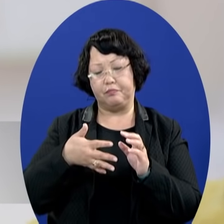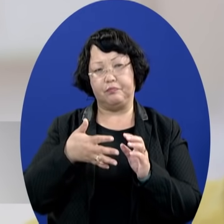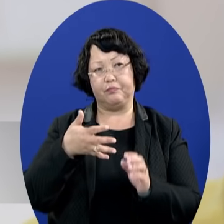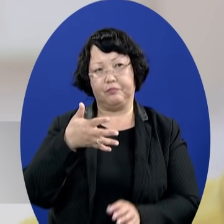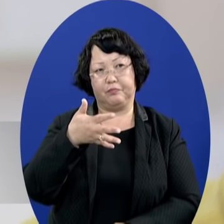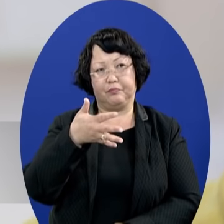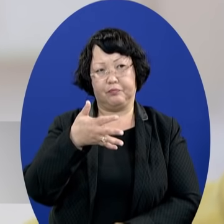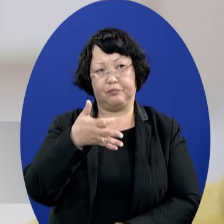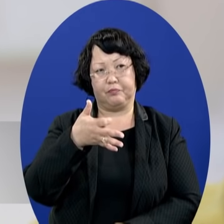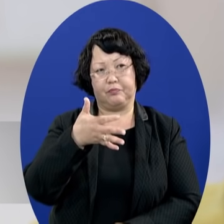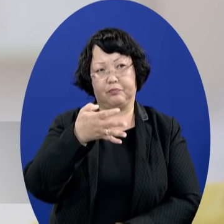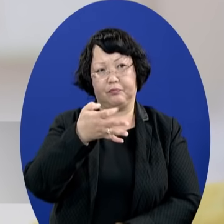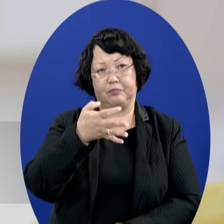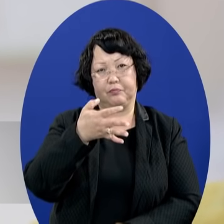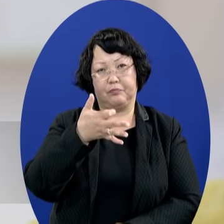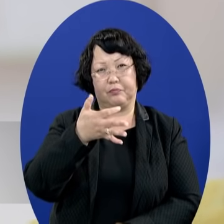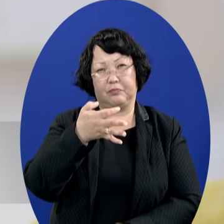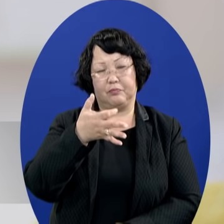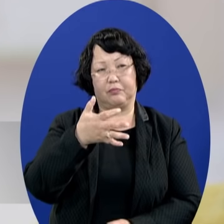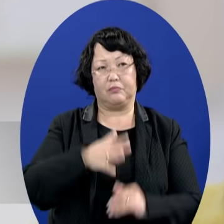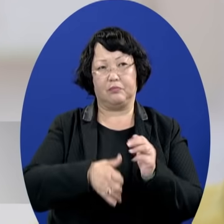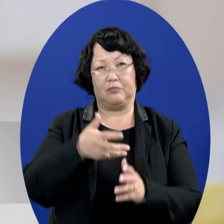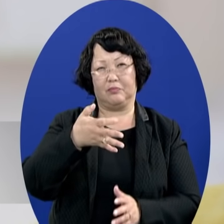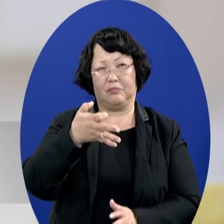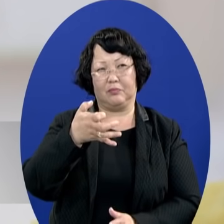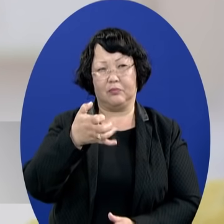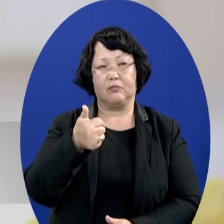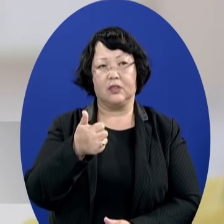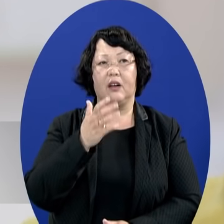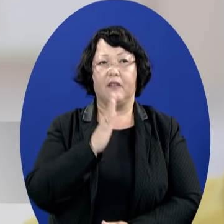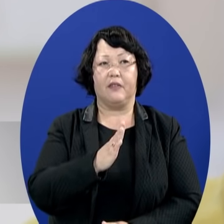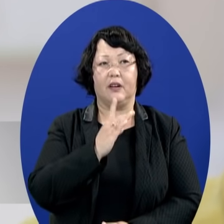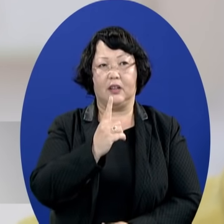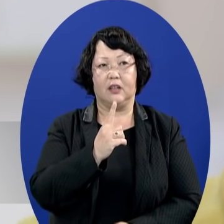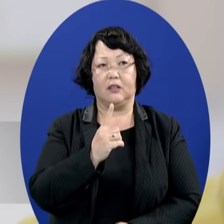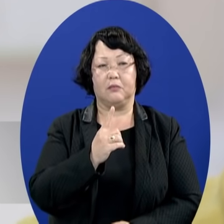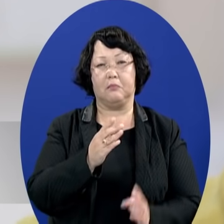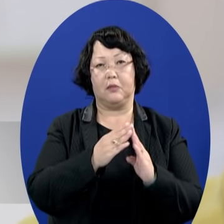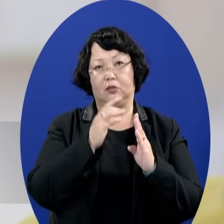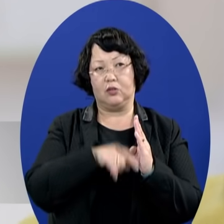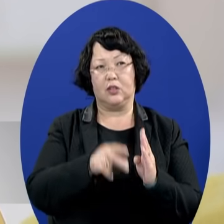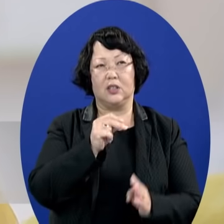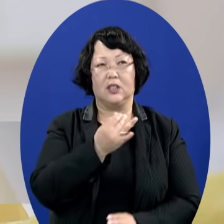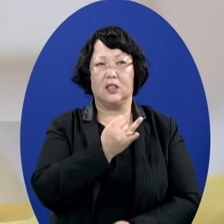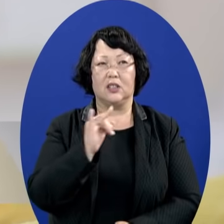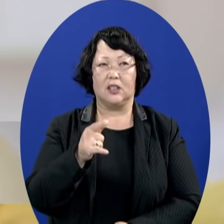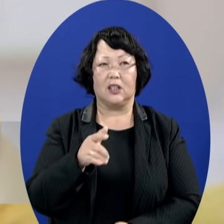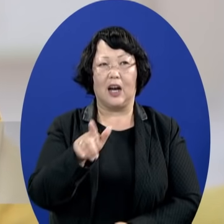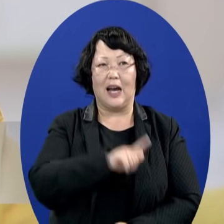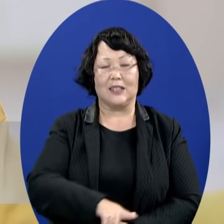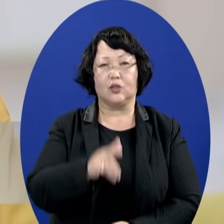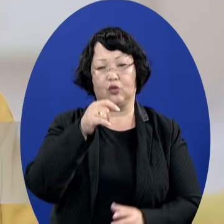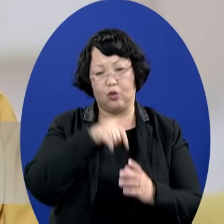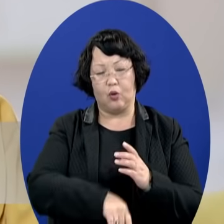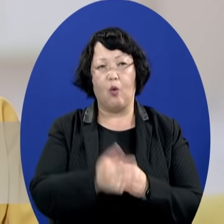4-5 давхар хүртэл болцсон. Одоо нэг В1 жоохон чийхтэй сүулт В1-ийн ажил жоохон газрын ус муснаас